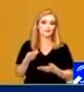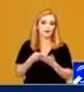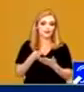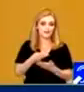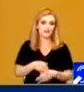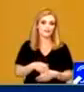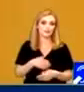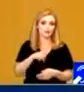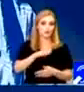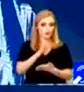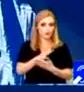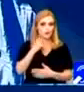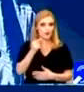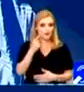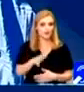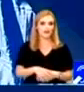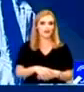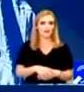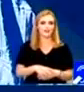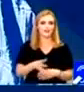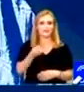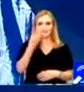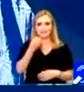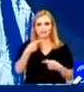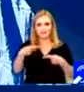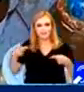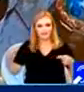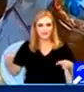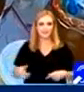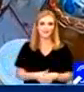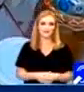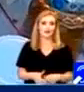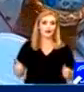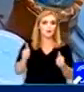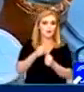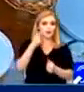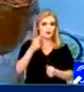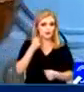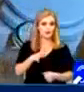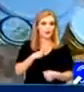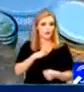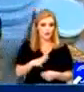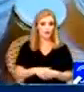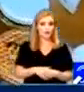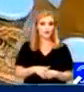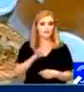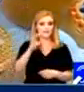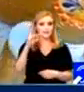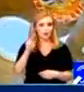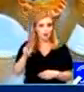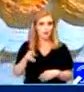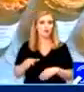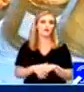cu salcâm, rapiță, bostan, poliflor. Pe lângă miere, la târg au fost expuse siropuri, creme